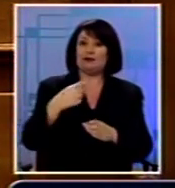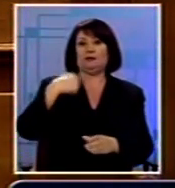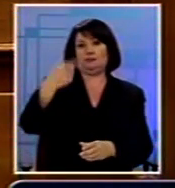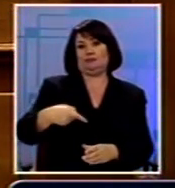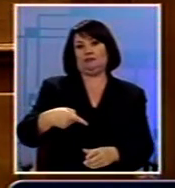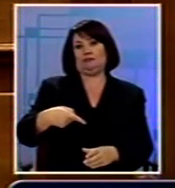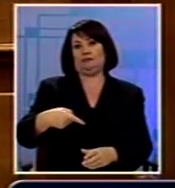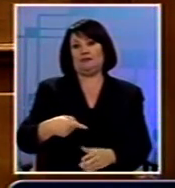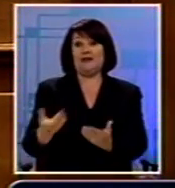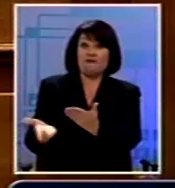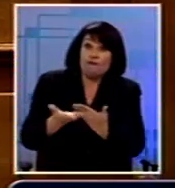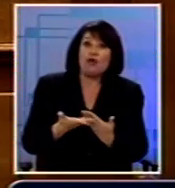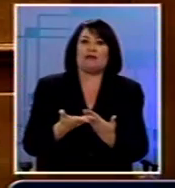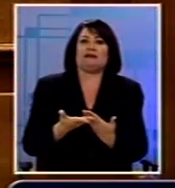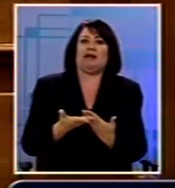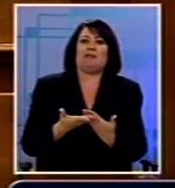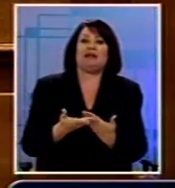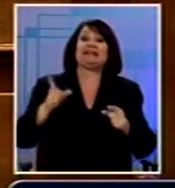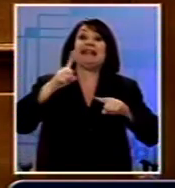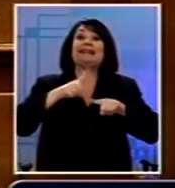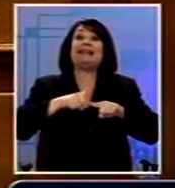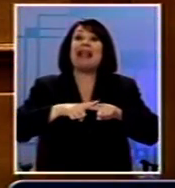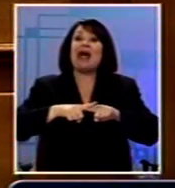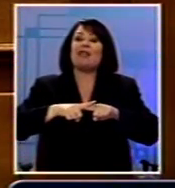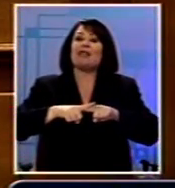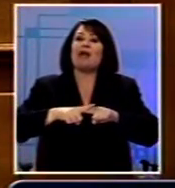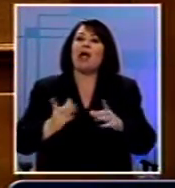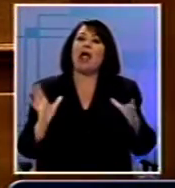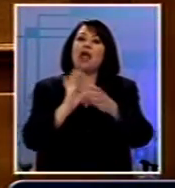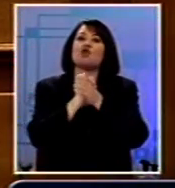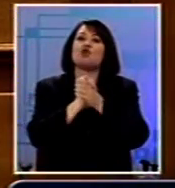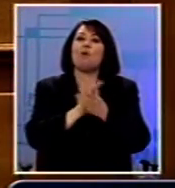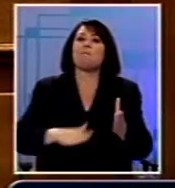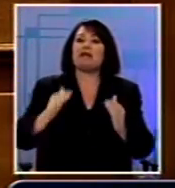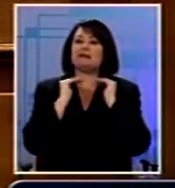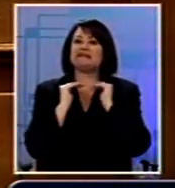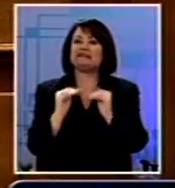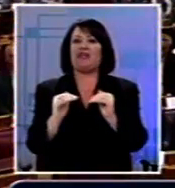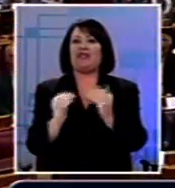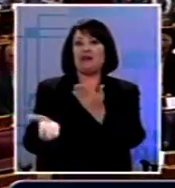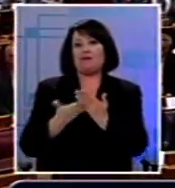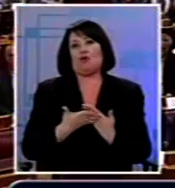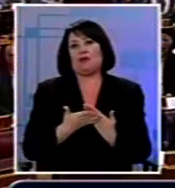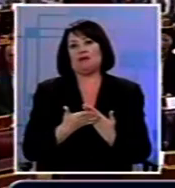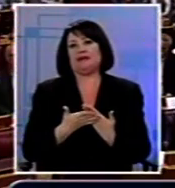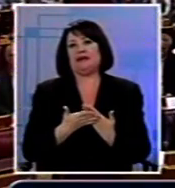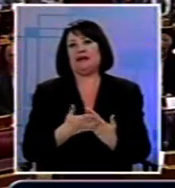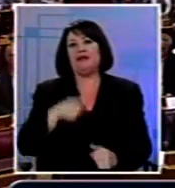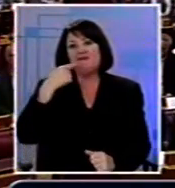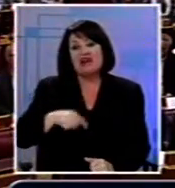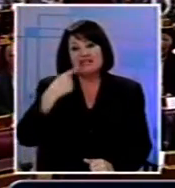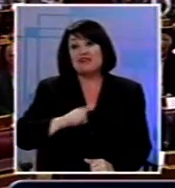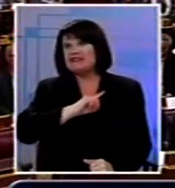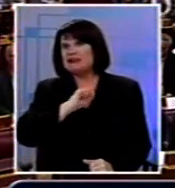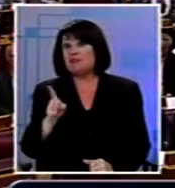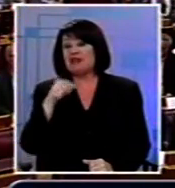χρόνου. Βάλτε πλάτη για τη χώρα, να την κρατήσουμε ενωμένη και σταθερή. Αντί να υβρίζετε